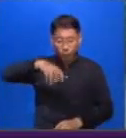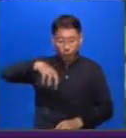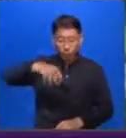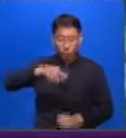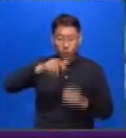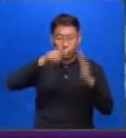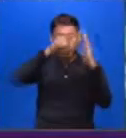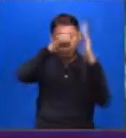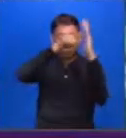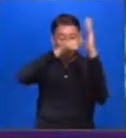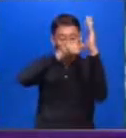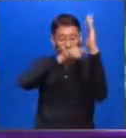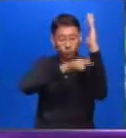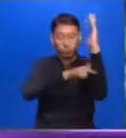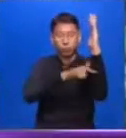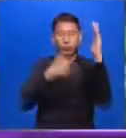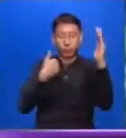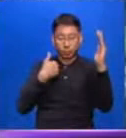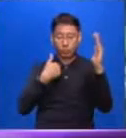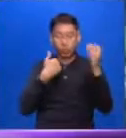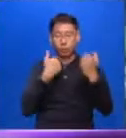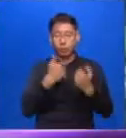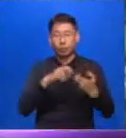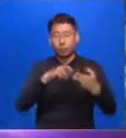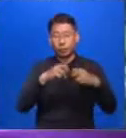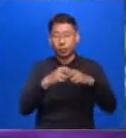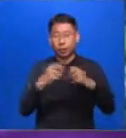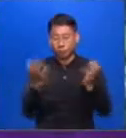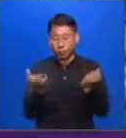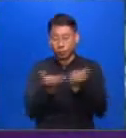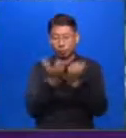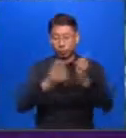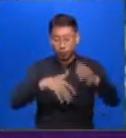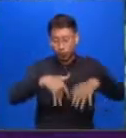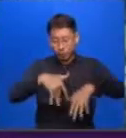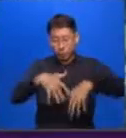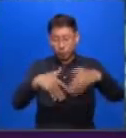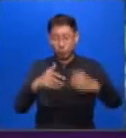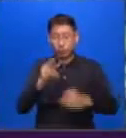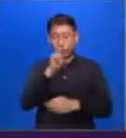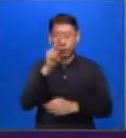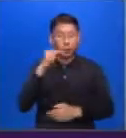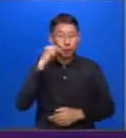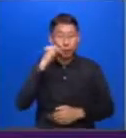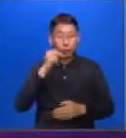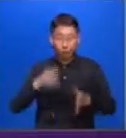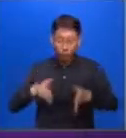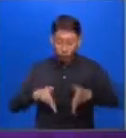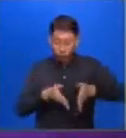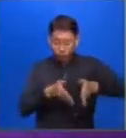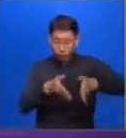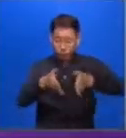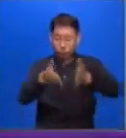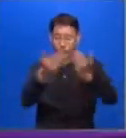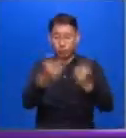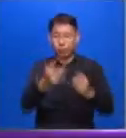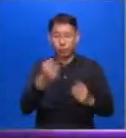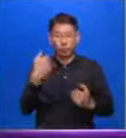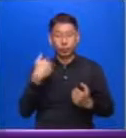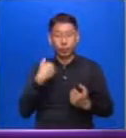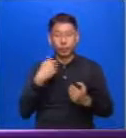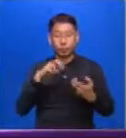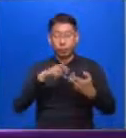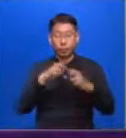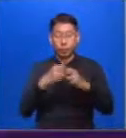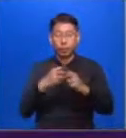คะลดระดับน้ำก็ลดลงอย่างต่อเนื่องส่งผลกระทบต่อประชาชนที่ใช้น้ำจากคลองอู่ตะเภานอกจากนี้ค่ะ